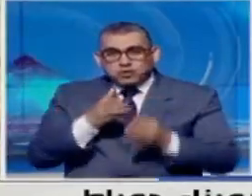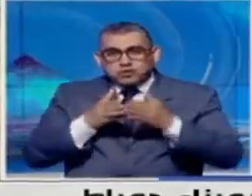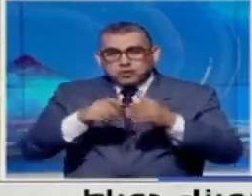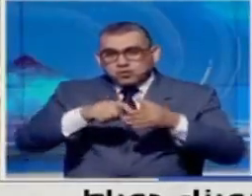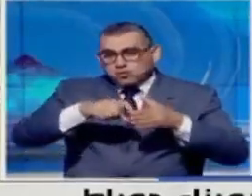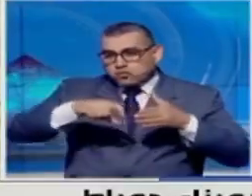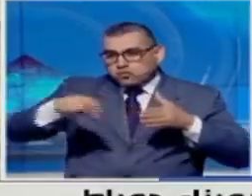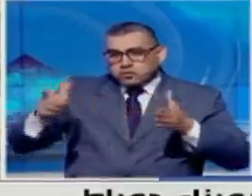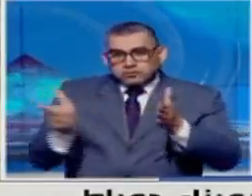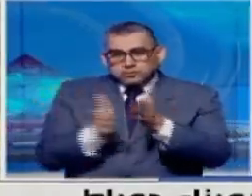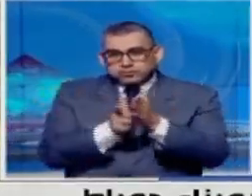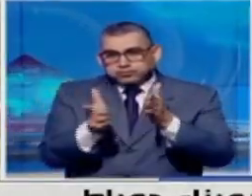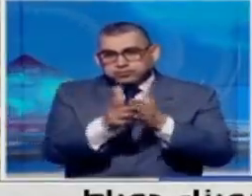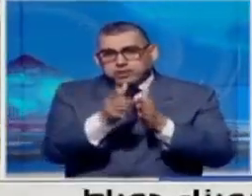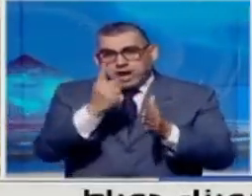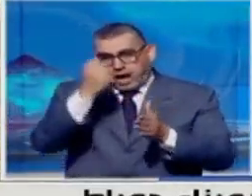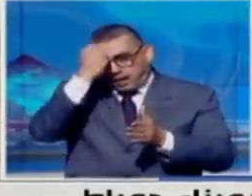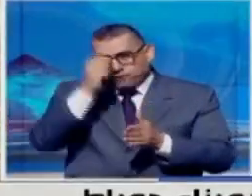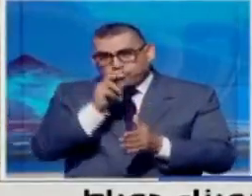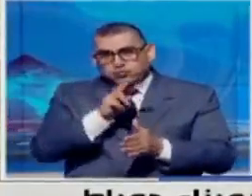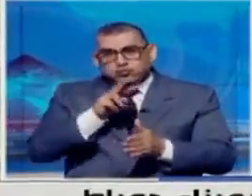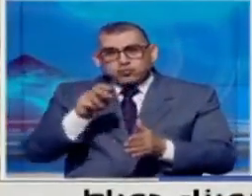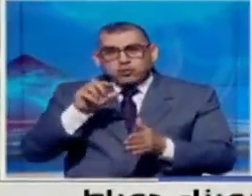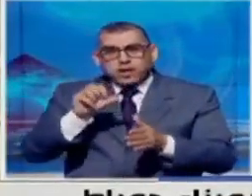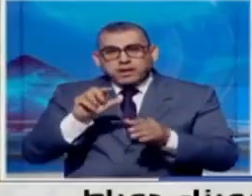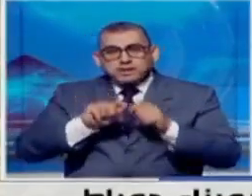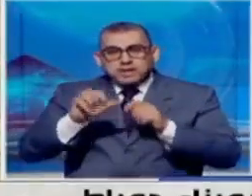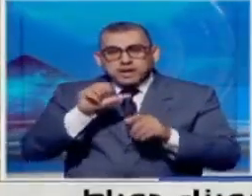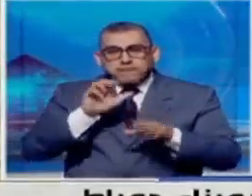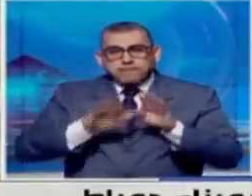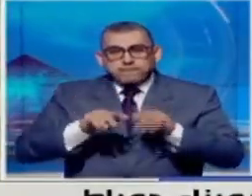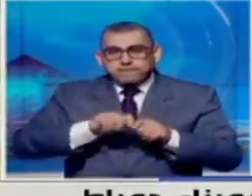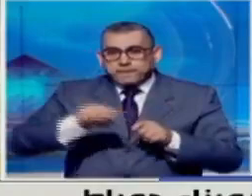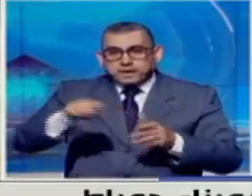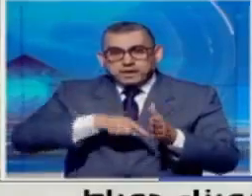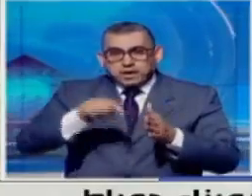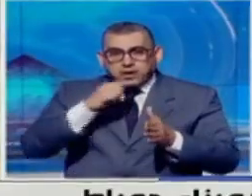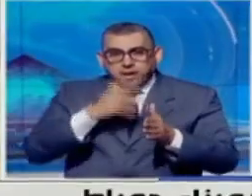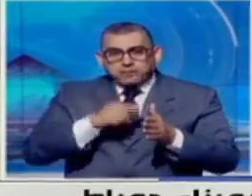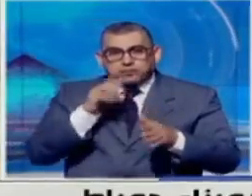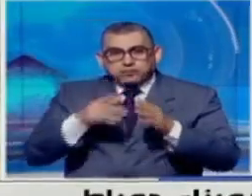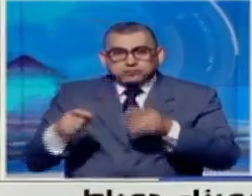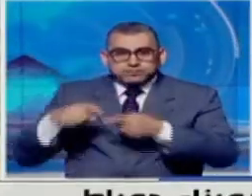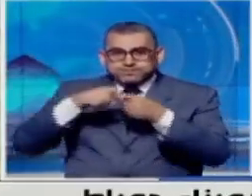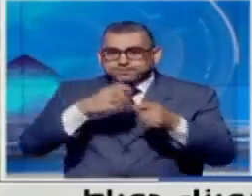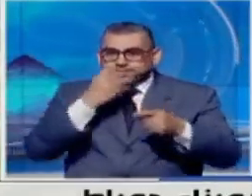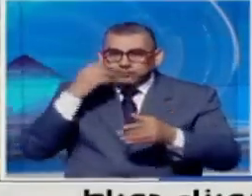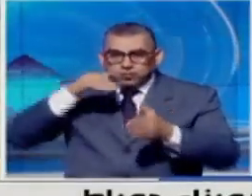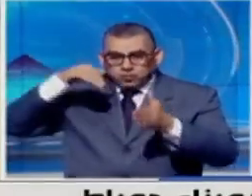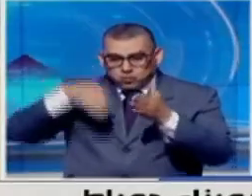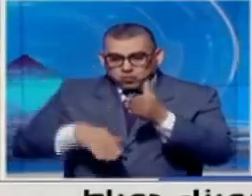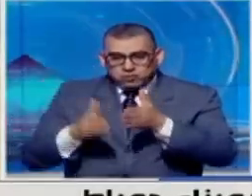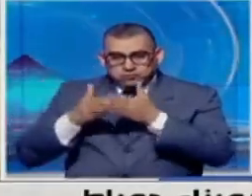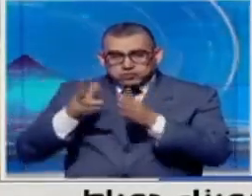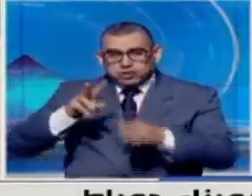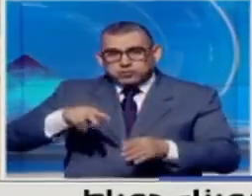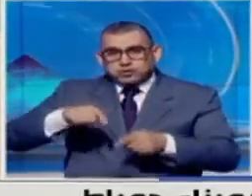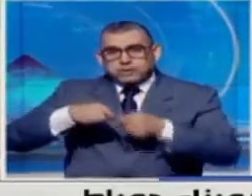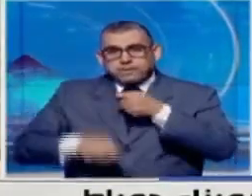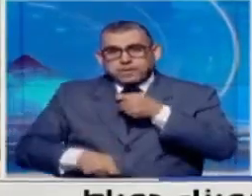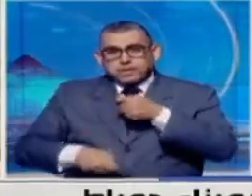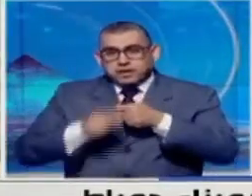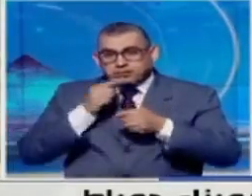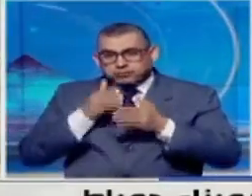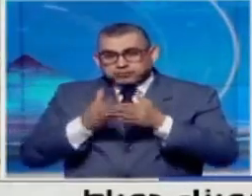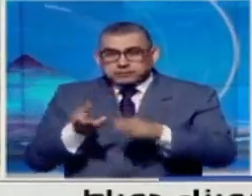بطول 1970 مترا وبعمق يناسب عماليق الحاويات العالميه 18 مترا